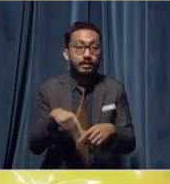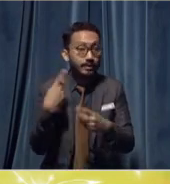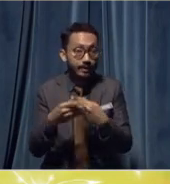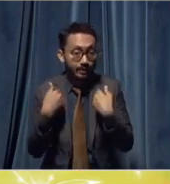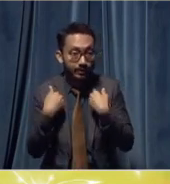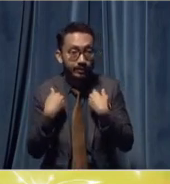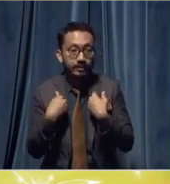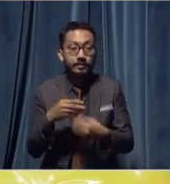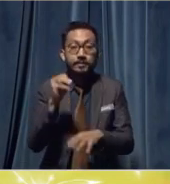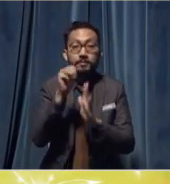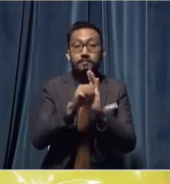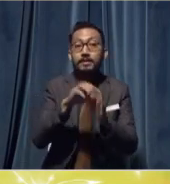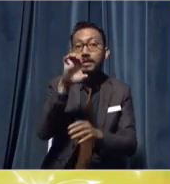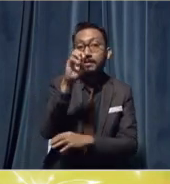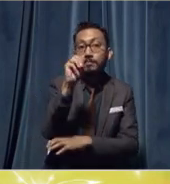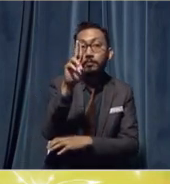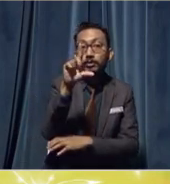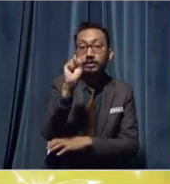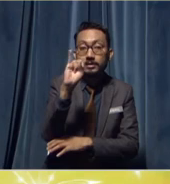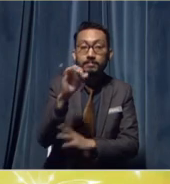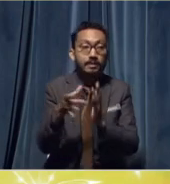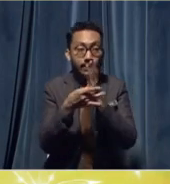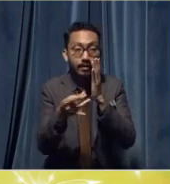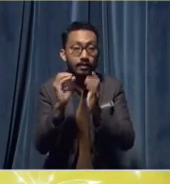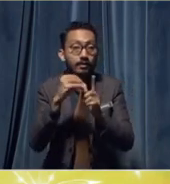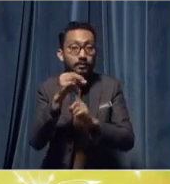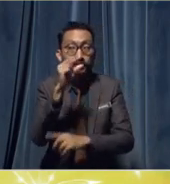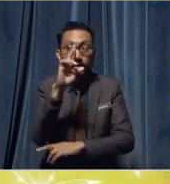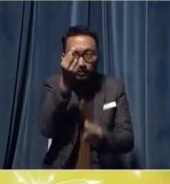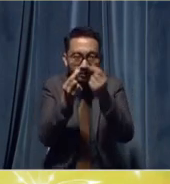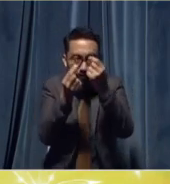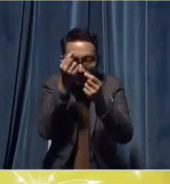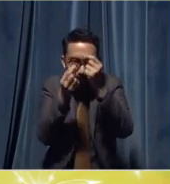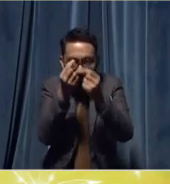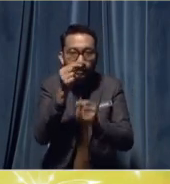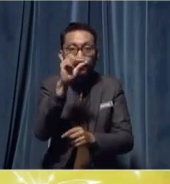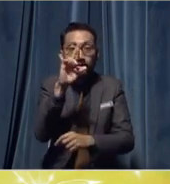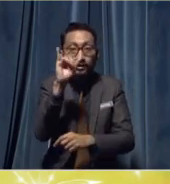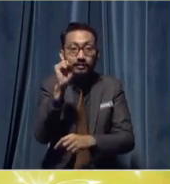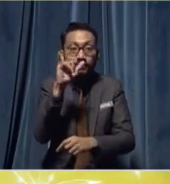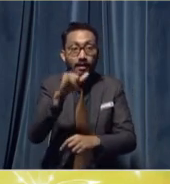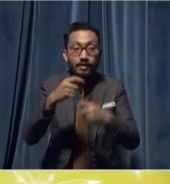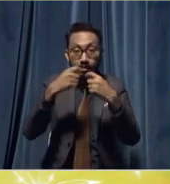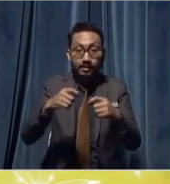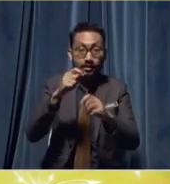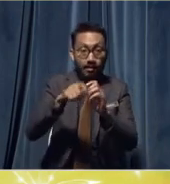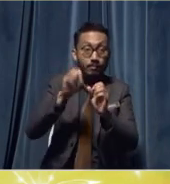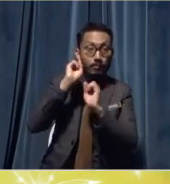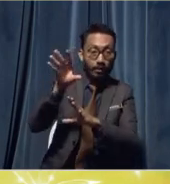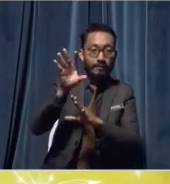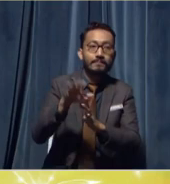Keadaan ini mengemulsikan minyak atau gris. Titisan-titisan gris